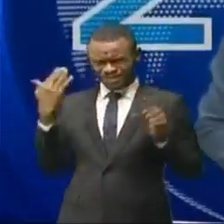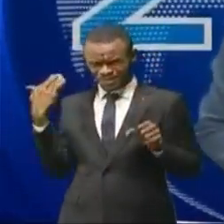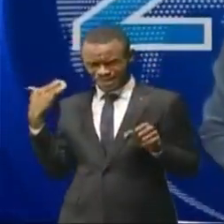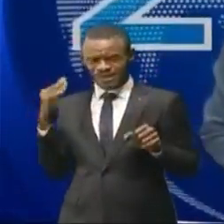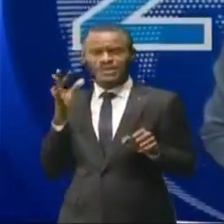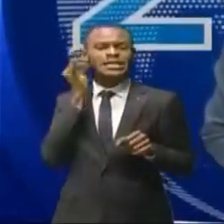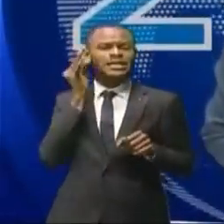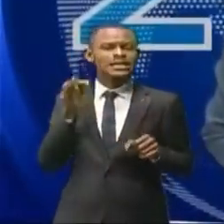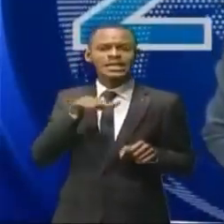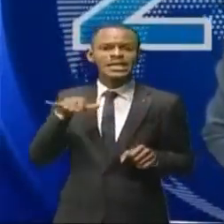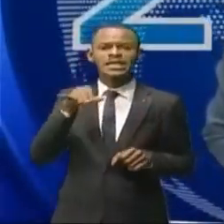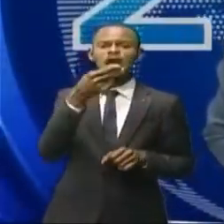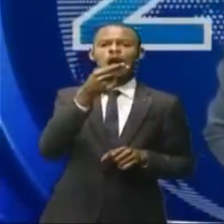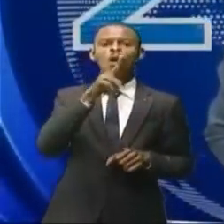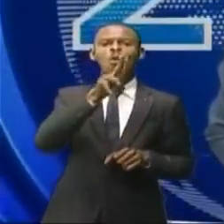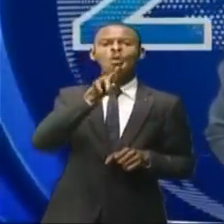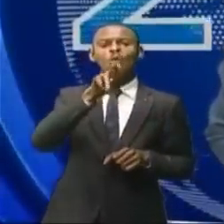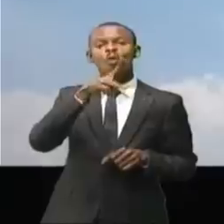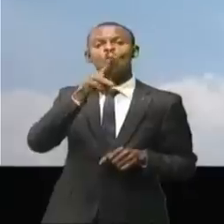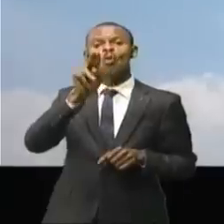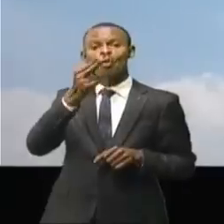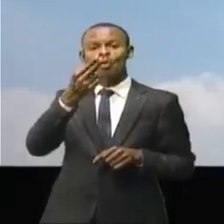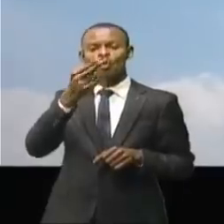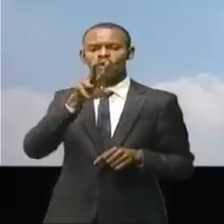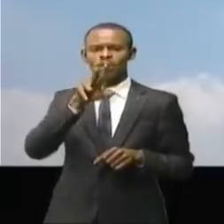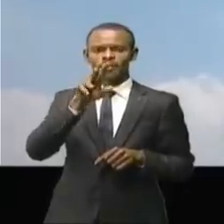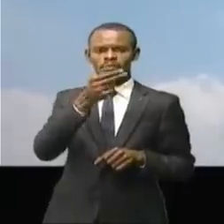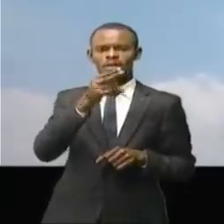un commentaire d'Oscar balkaichi